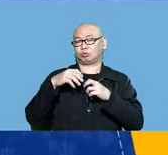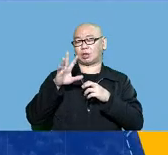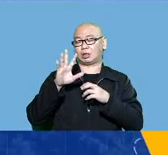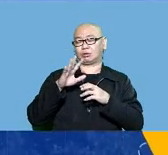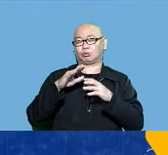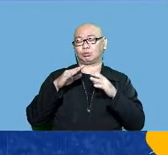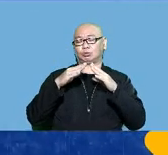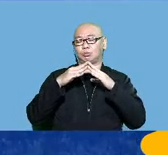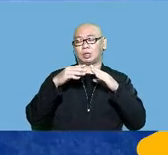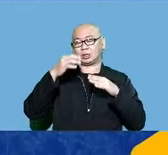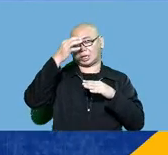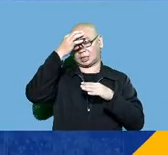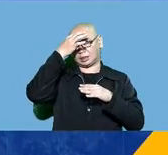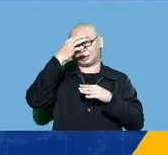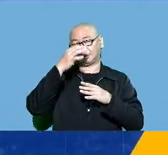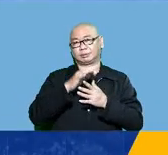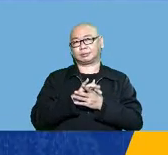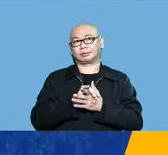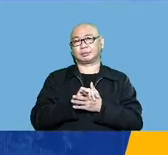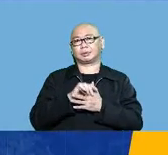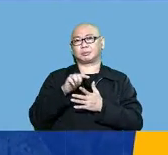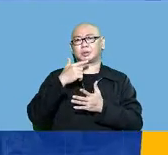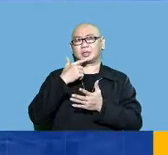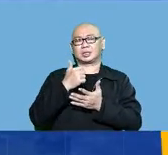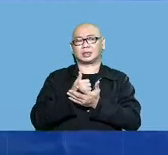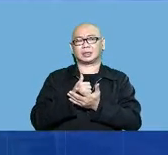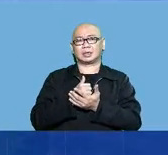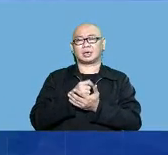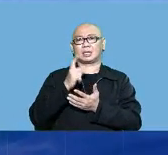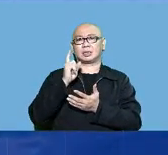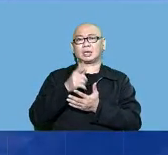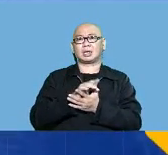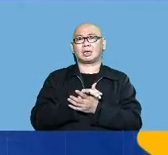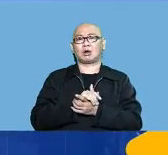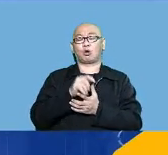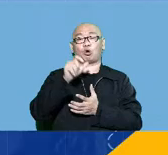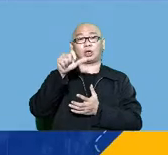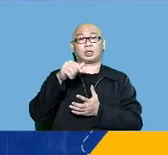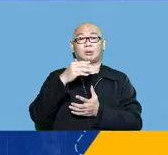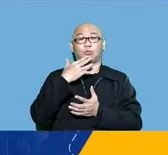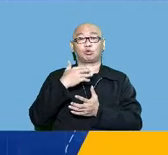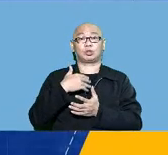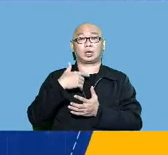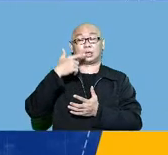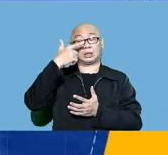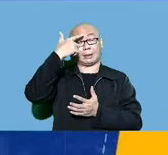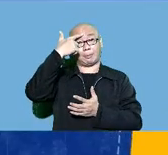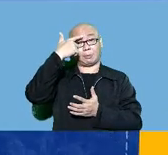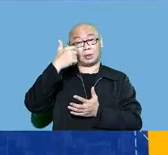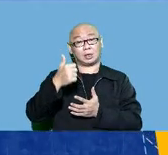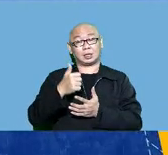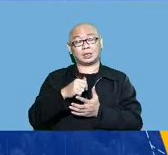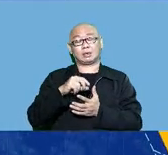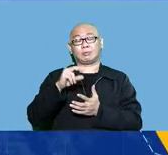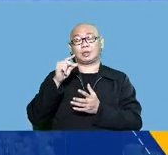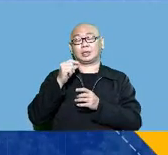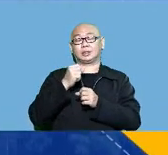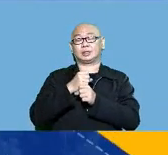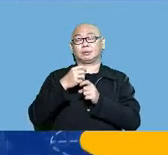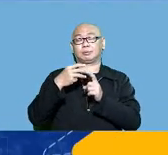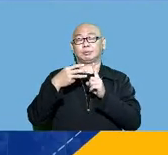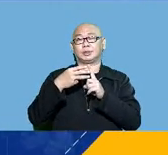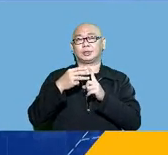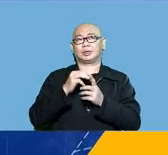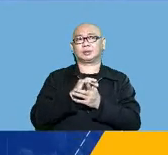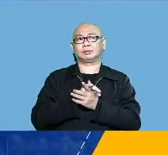sakit. Sehingga dua domain penting ini adalah orang yang mempunyai keterampilan RJP atau resusitasi jantung